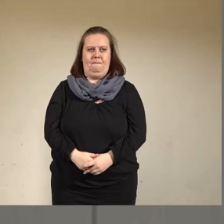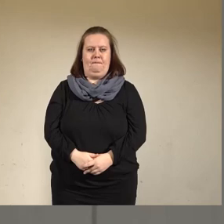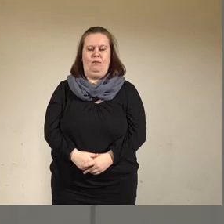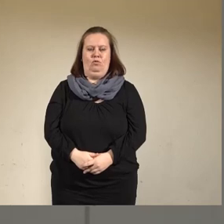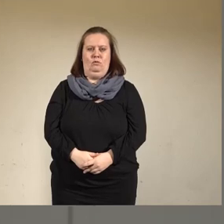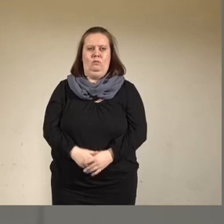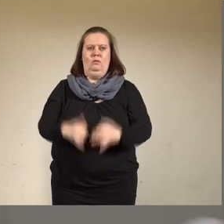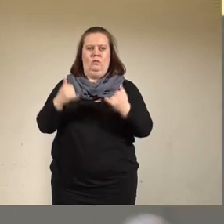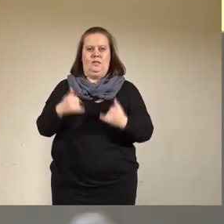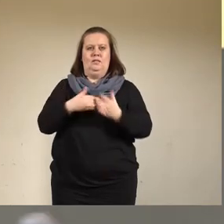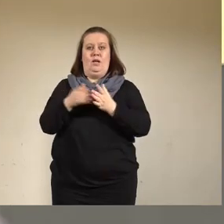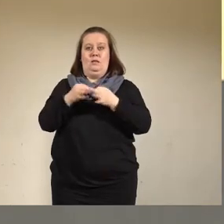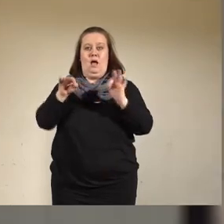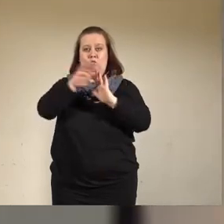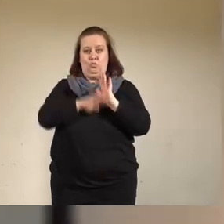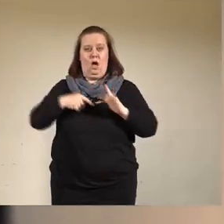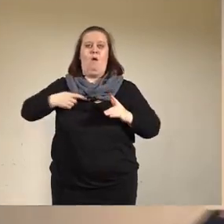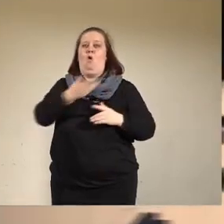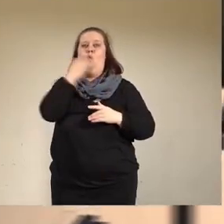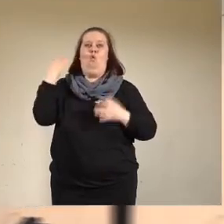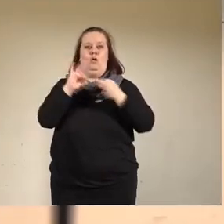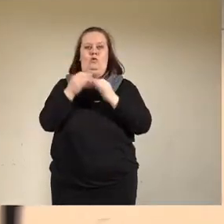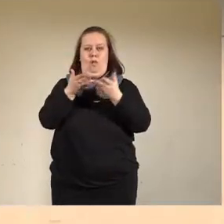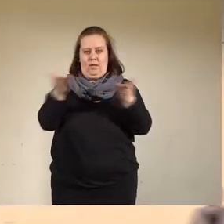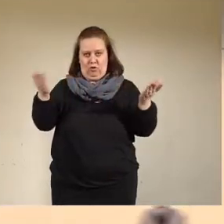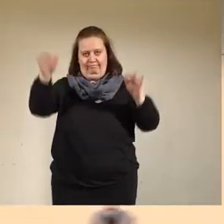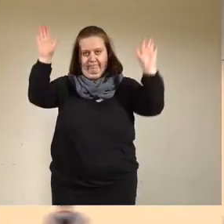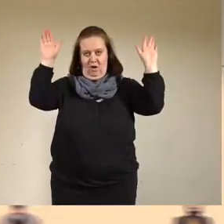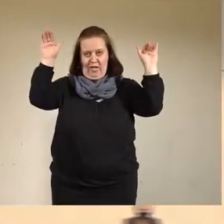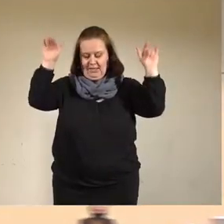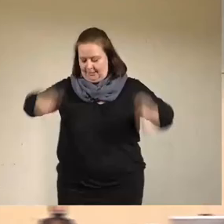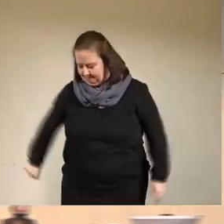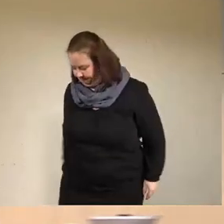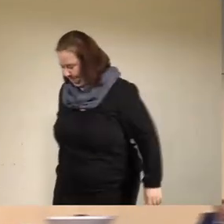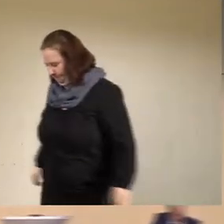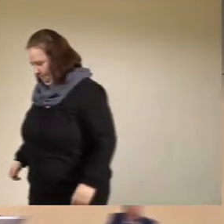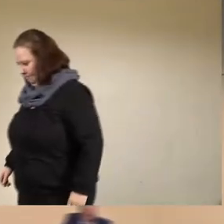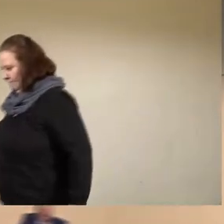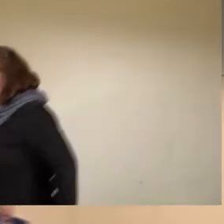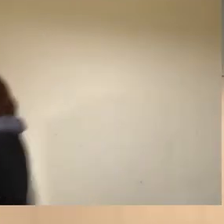So, wir setzen weiter fort in der Tagesordnung, sind beim Tagesordnungspunkt 10, Neubau Verwaltungszentrum.